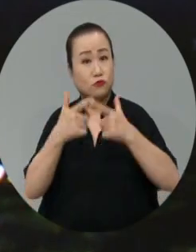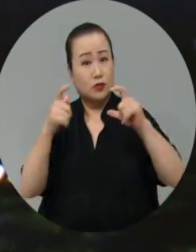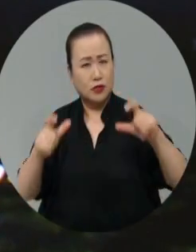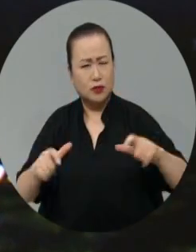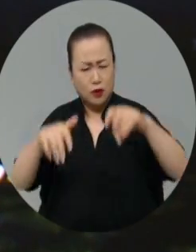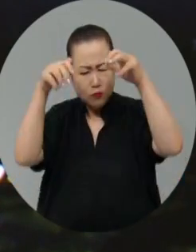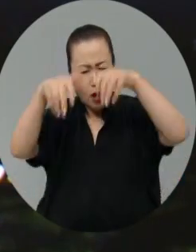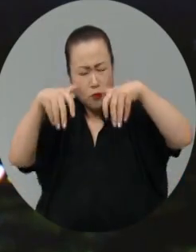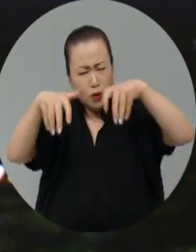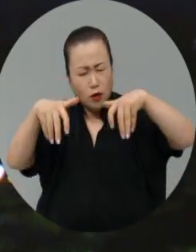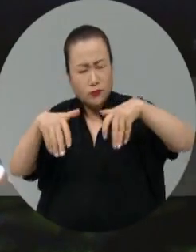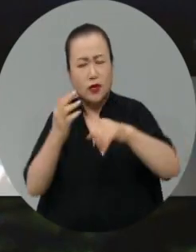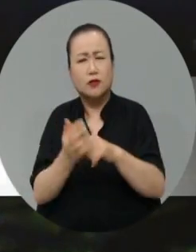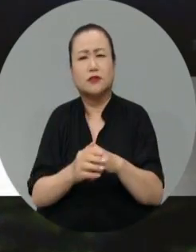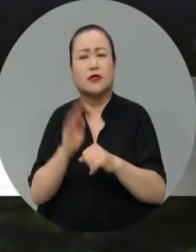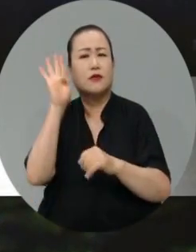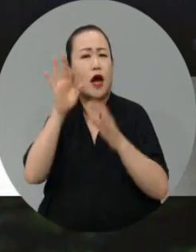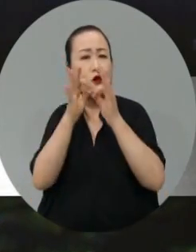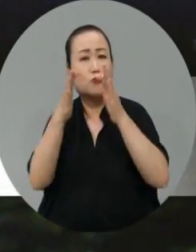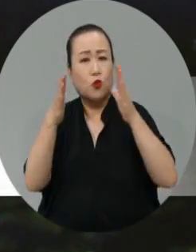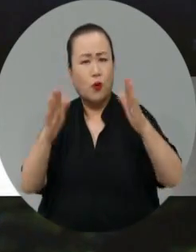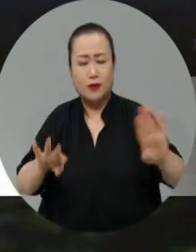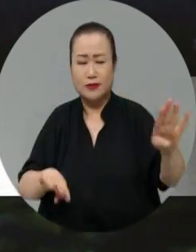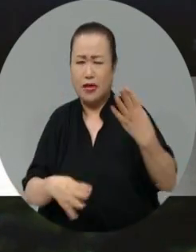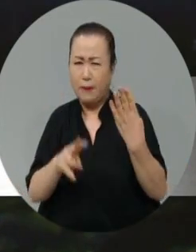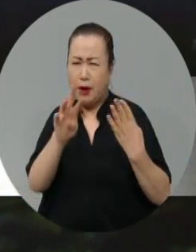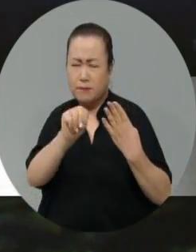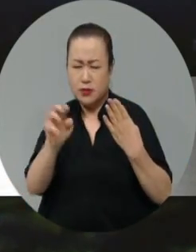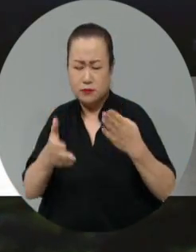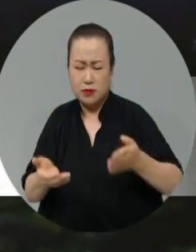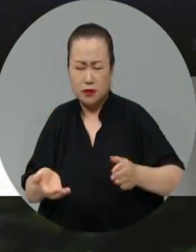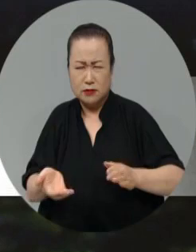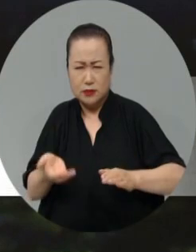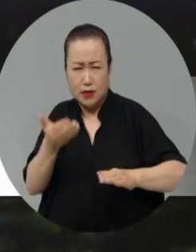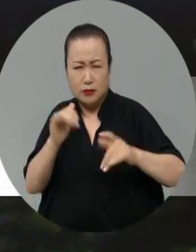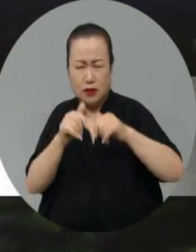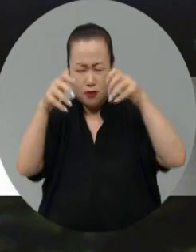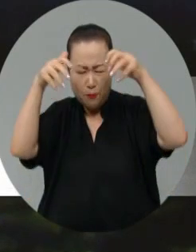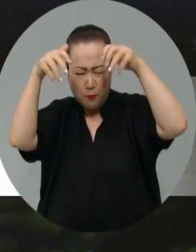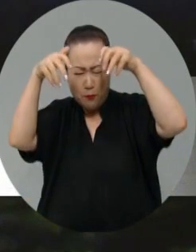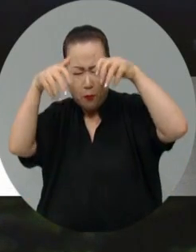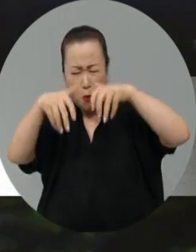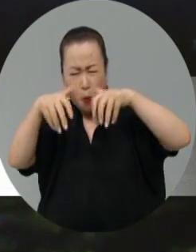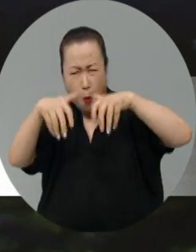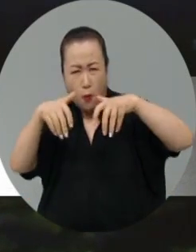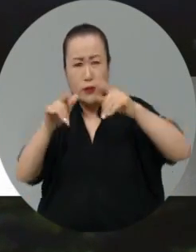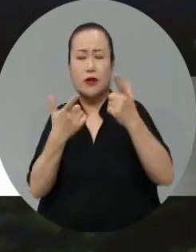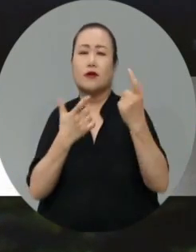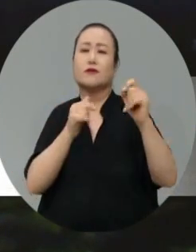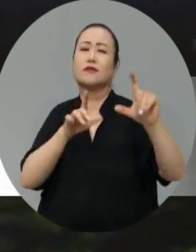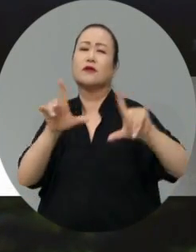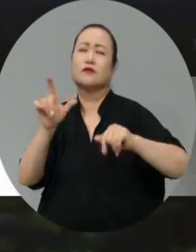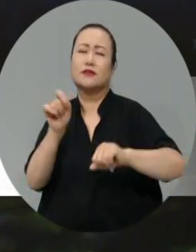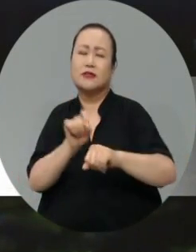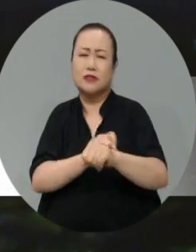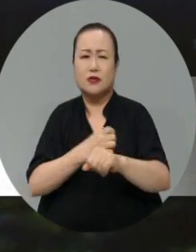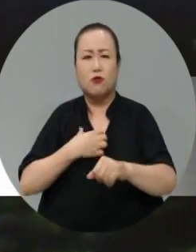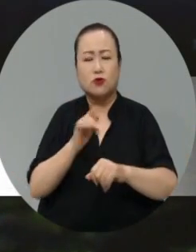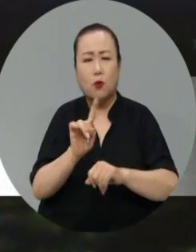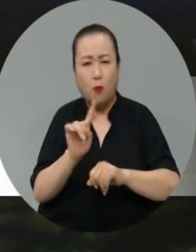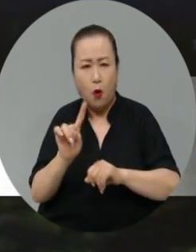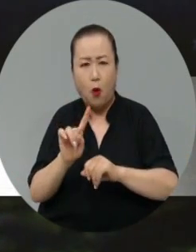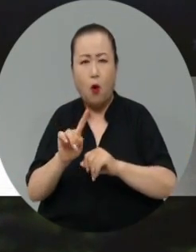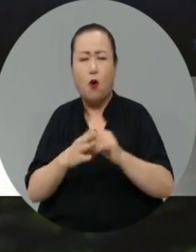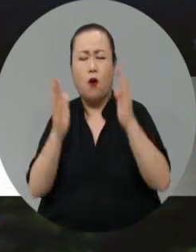부산은 호우경보가 내려진 지난 나흘 동안 400mm가 넘는 폭우가 쏟아졌습니다. 이런 상황에서 특히 우려되는 건